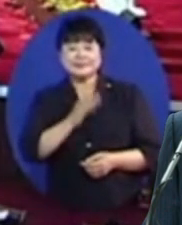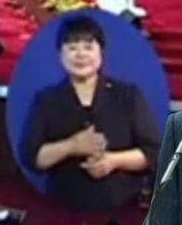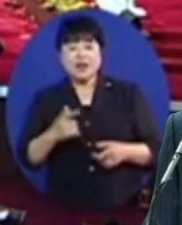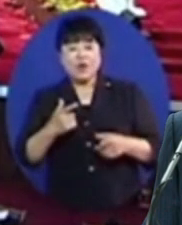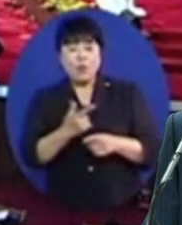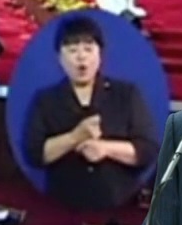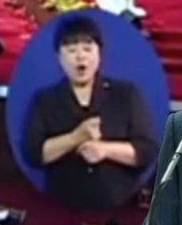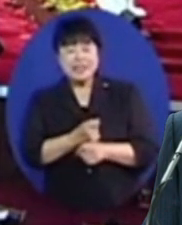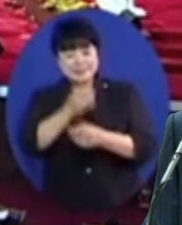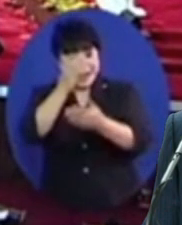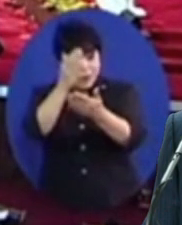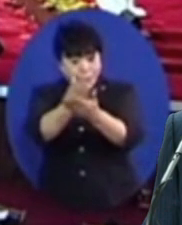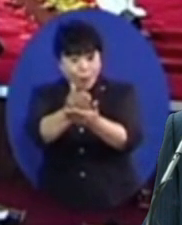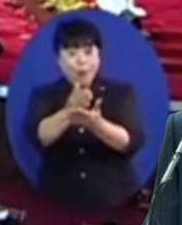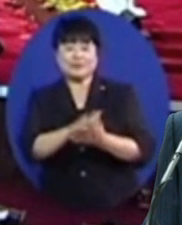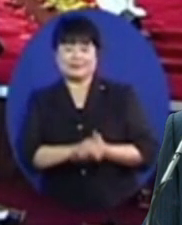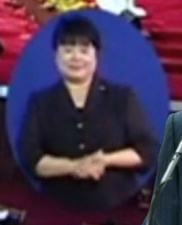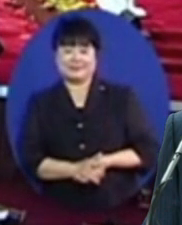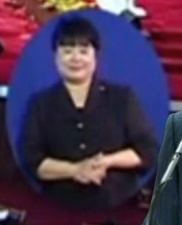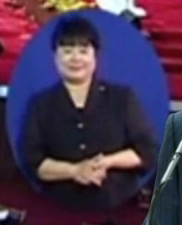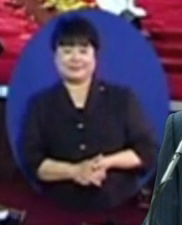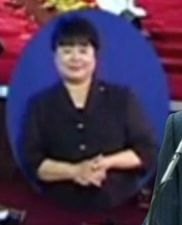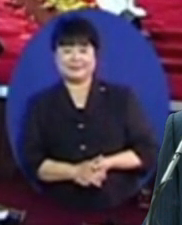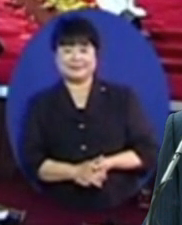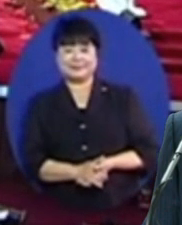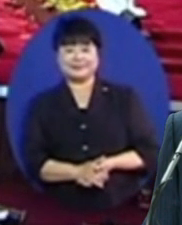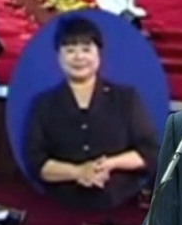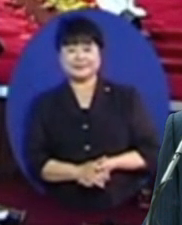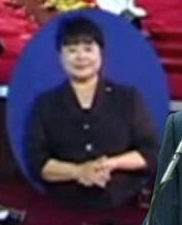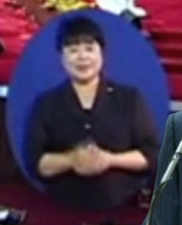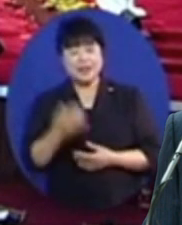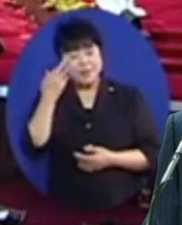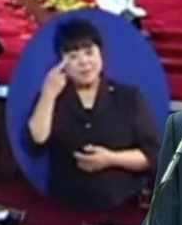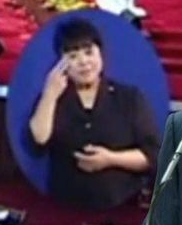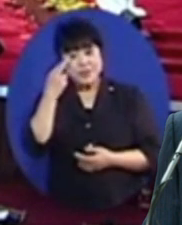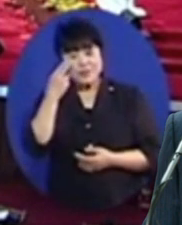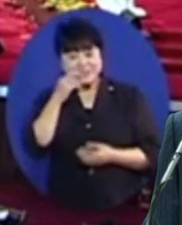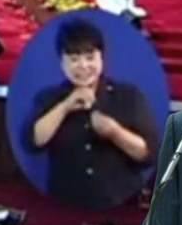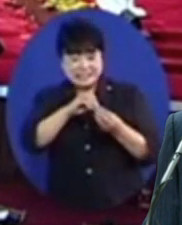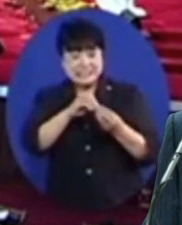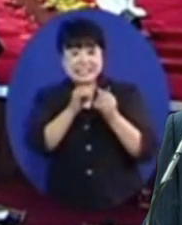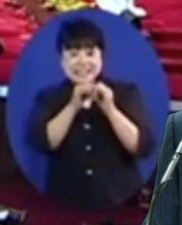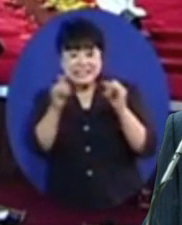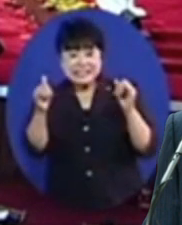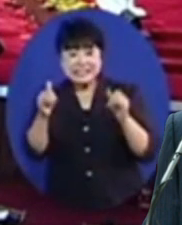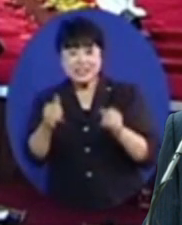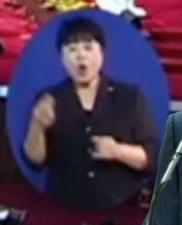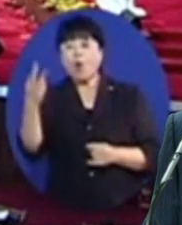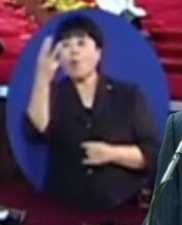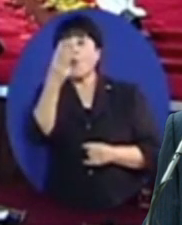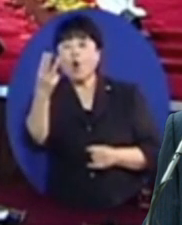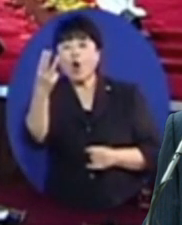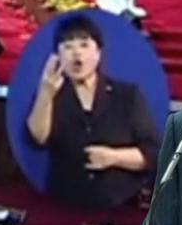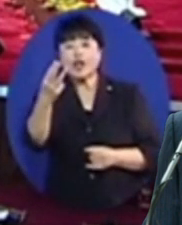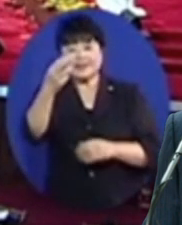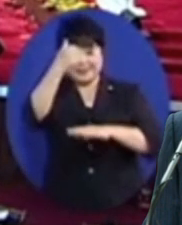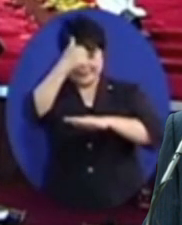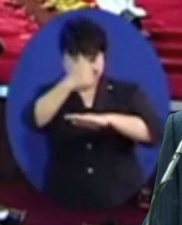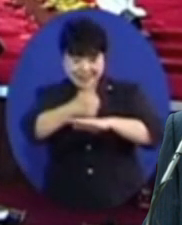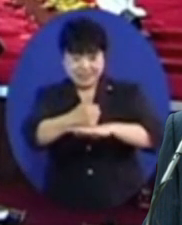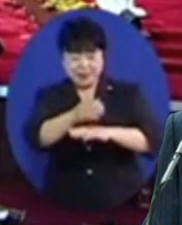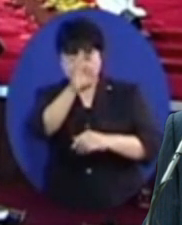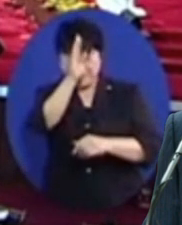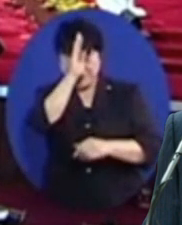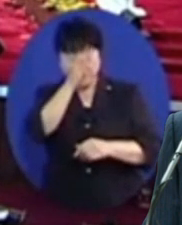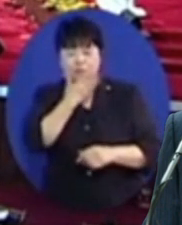원한을 품고 살지 말라는 것입니다. 미국의 시인 월드 휘트만은 말년에 여러 가지 질병으로